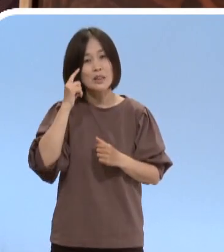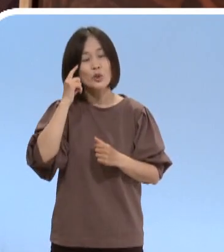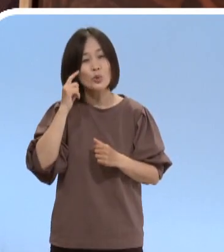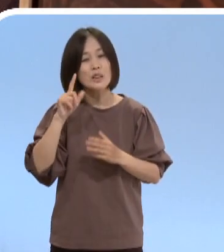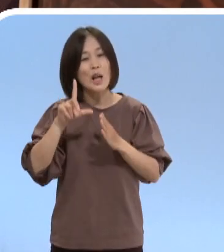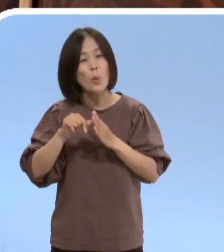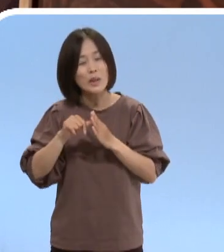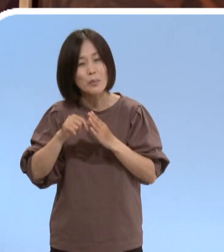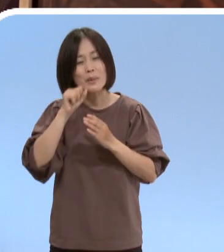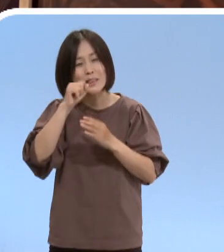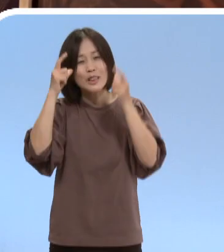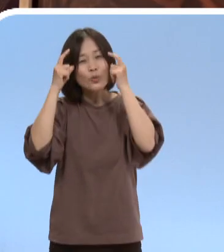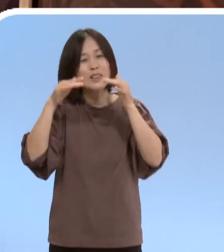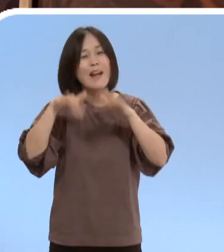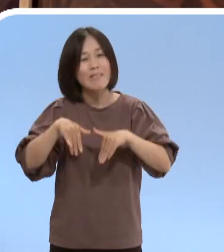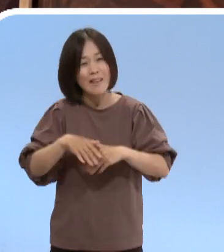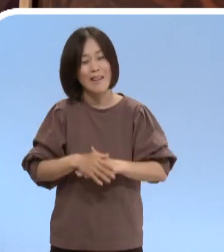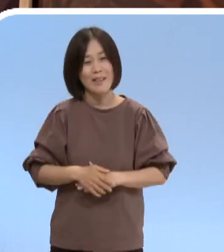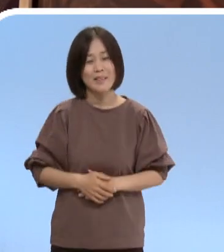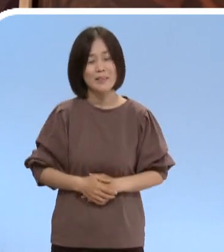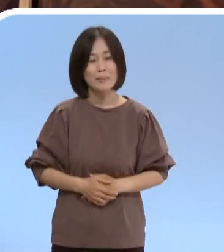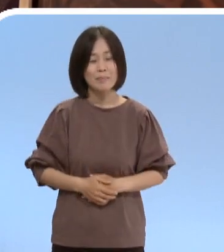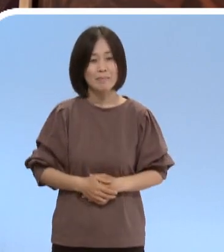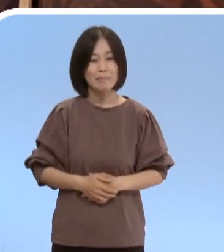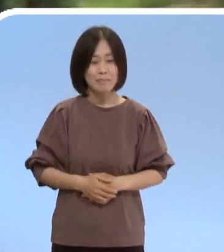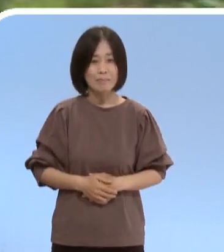たらいい牛だった。